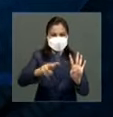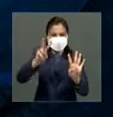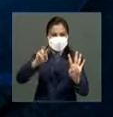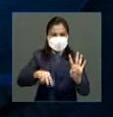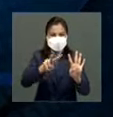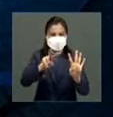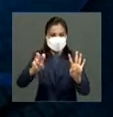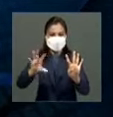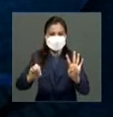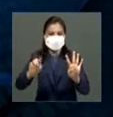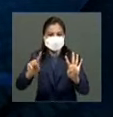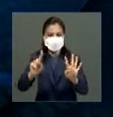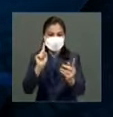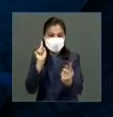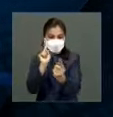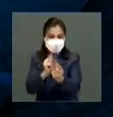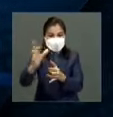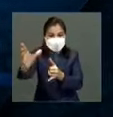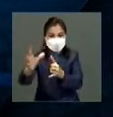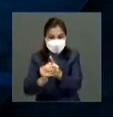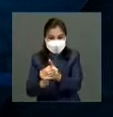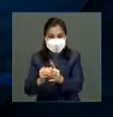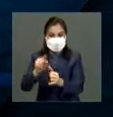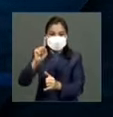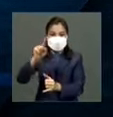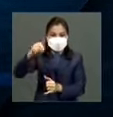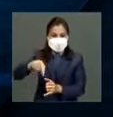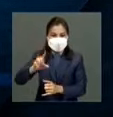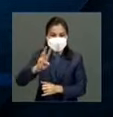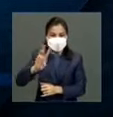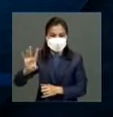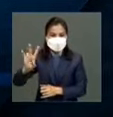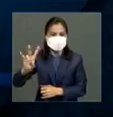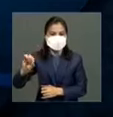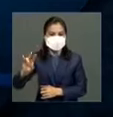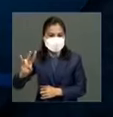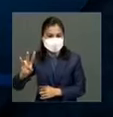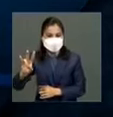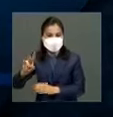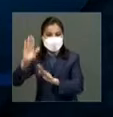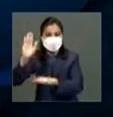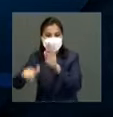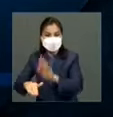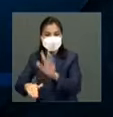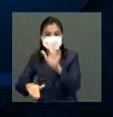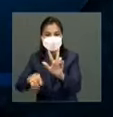42,251 แล้วนะครับพบคนติดเชื้อไป 1,677 คนคิดเป็น